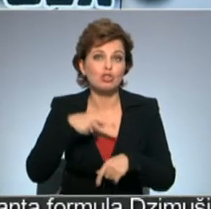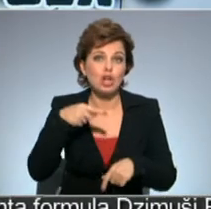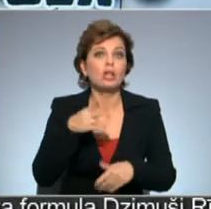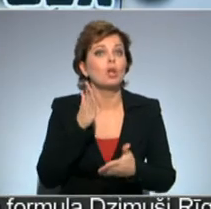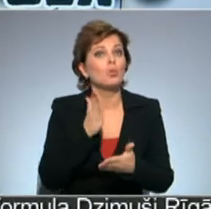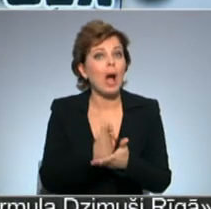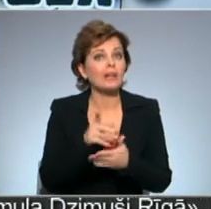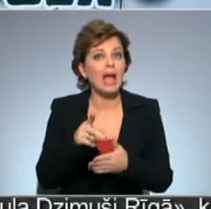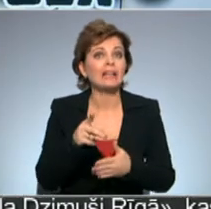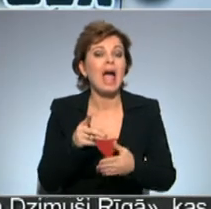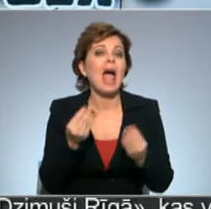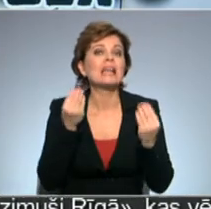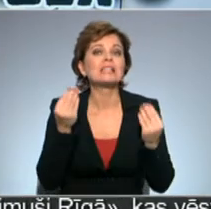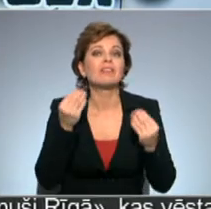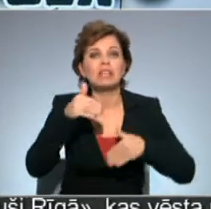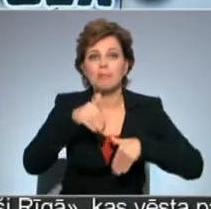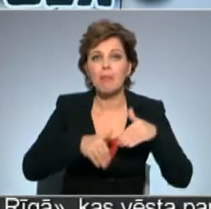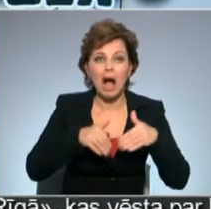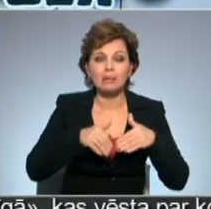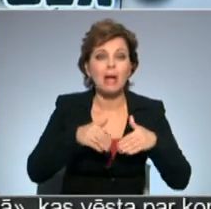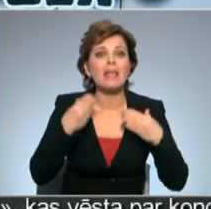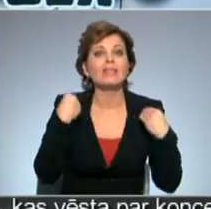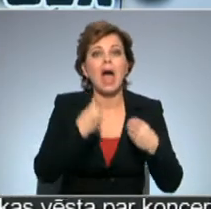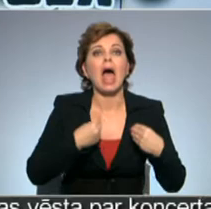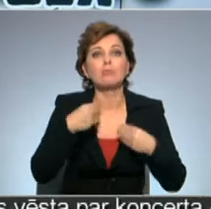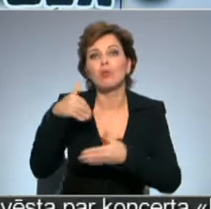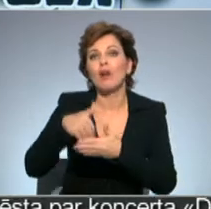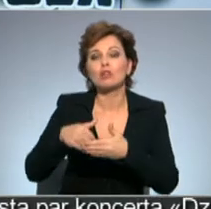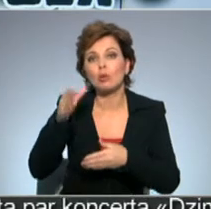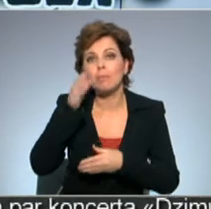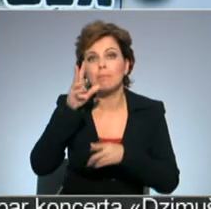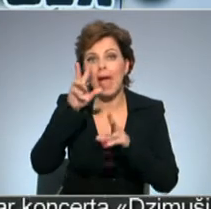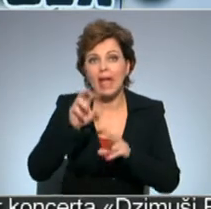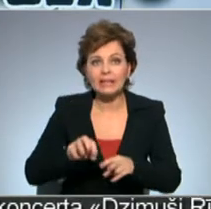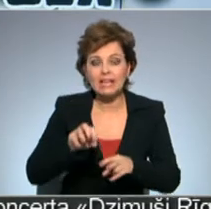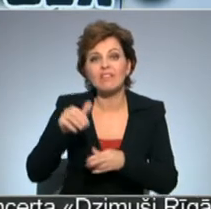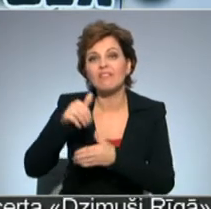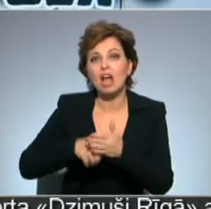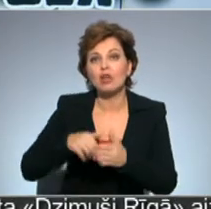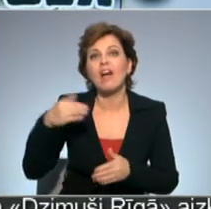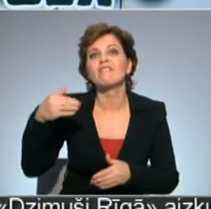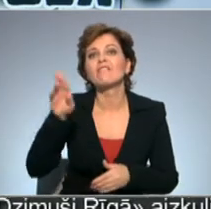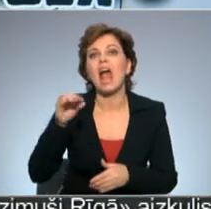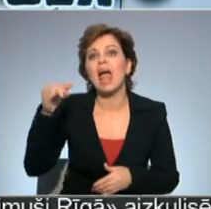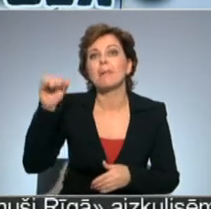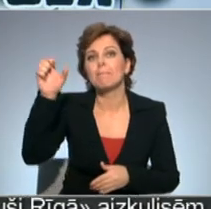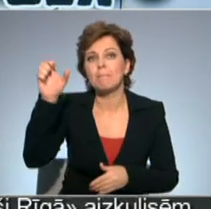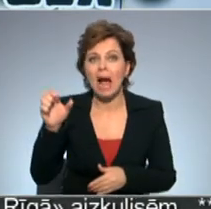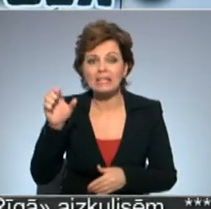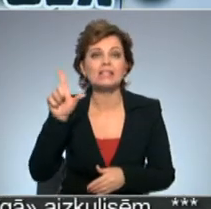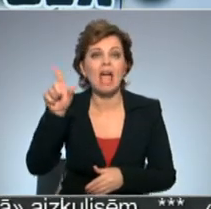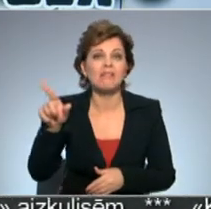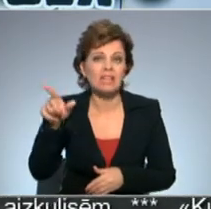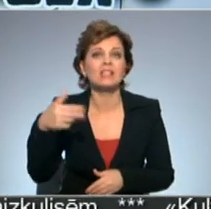ekstravagantais baleta un tarpu vēstures pētnieks un vēsturnieks Igors Freimanis ir devies rimtā pensijā. Nākamajā stāstā redzēsim